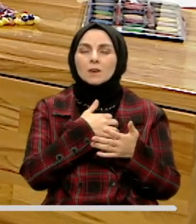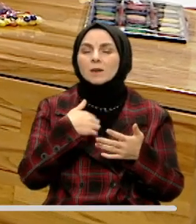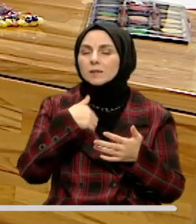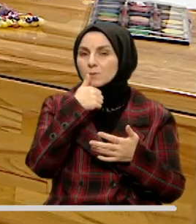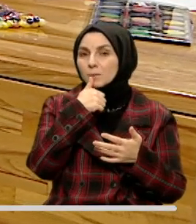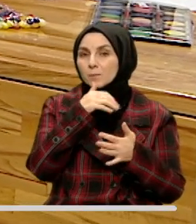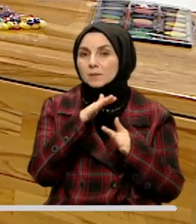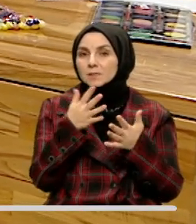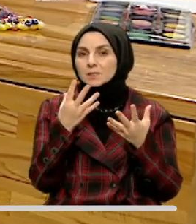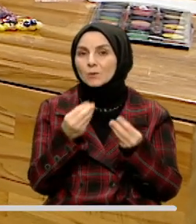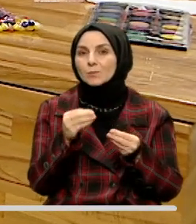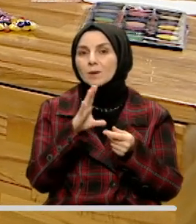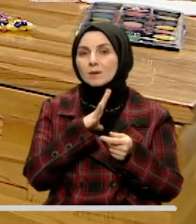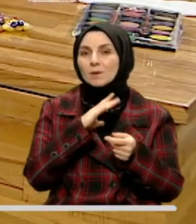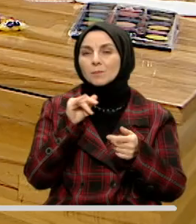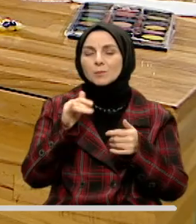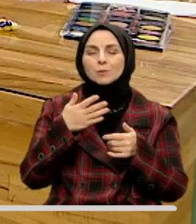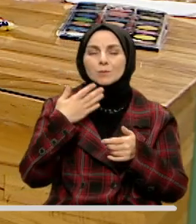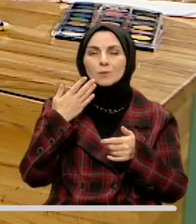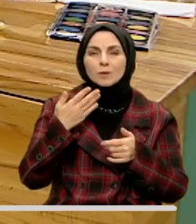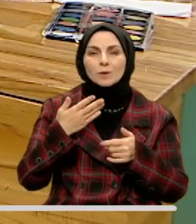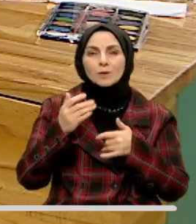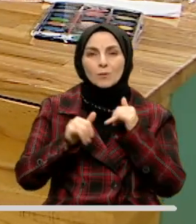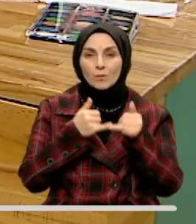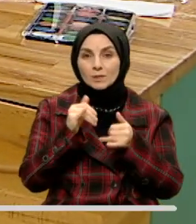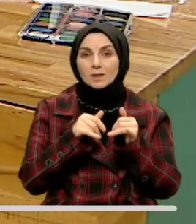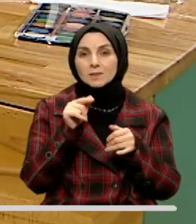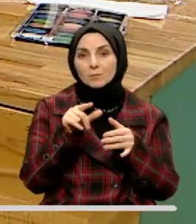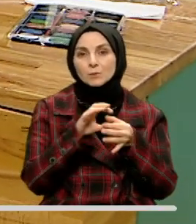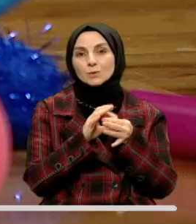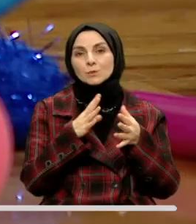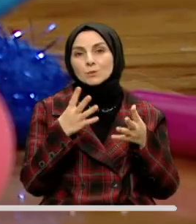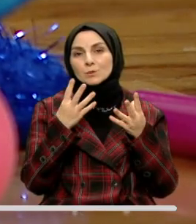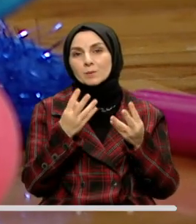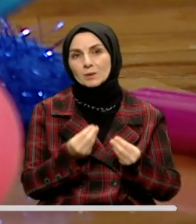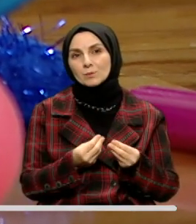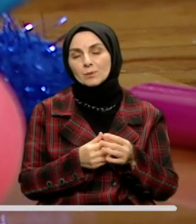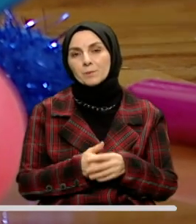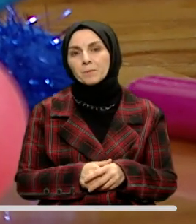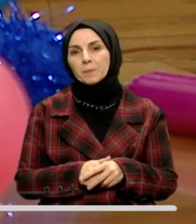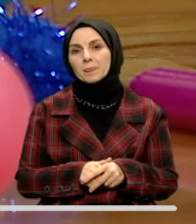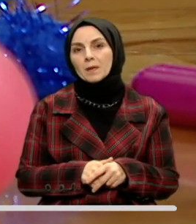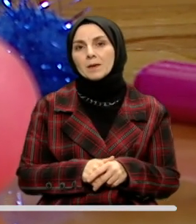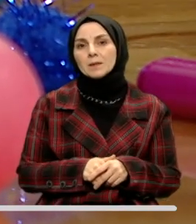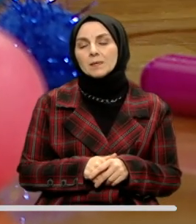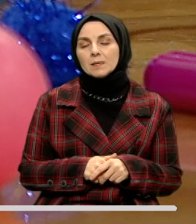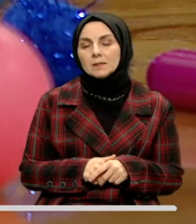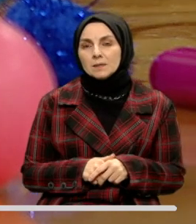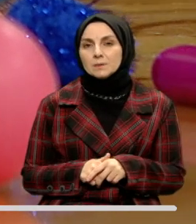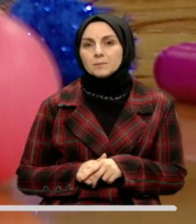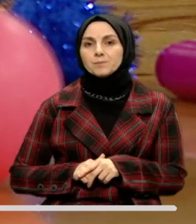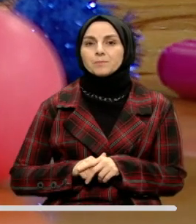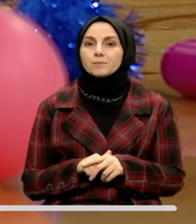rolleri aslında evdeki ilişkileri görüyorsunuz. Siz evde neler var hemen evde anlıyorsunuz. Neler var anlaşılıyor. Ya. Evet. Bu şekilde hem